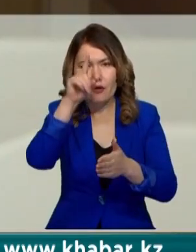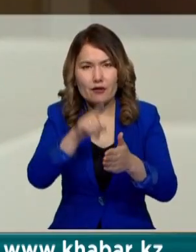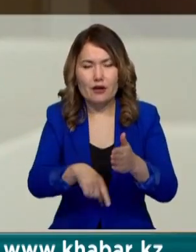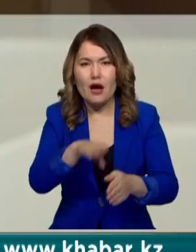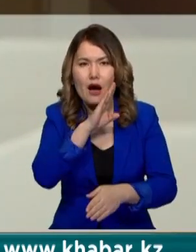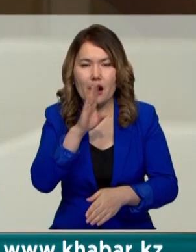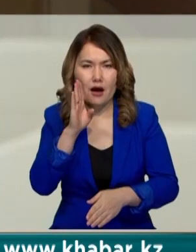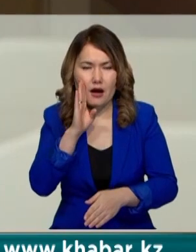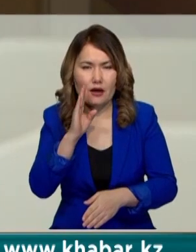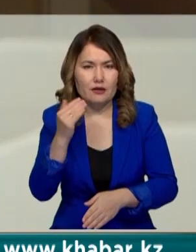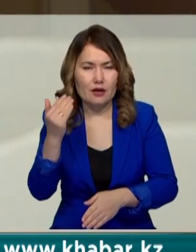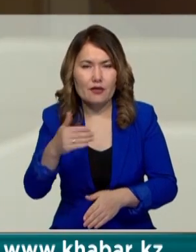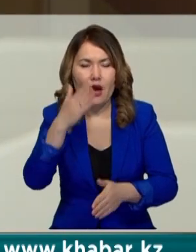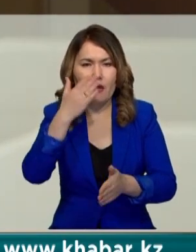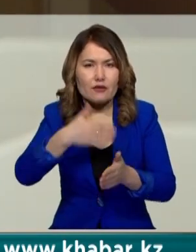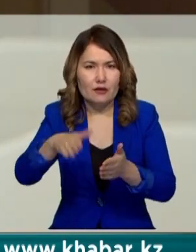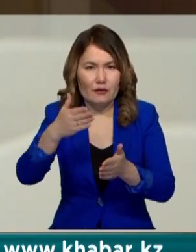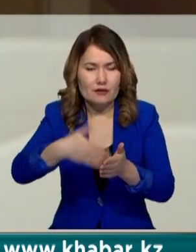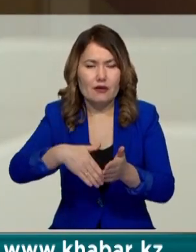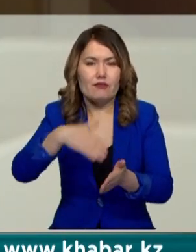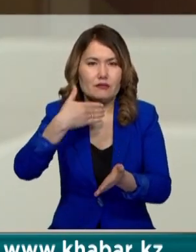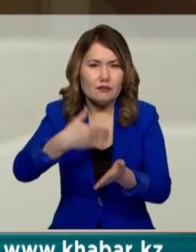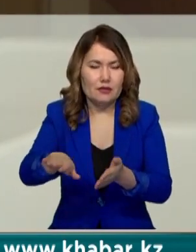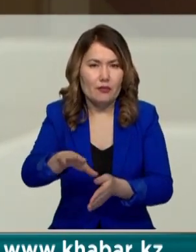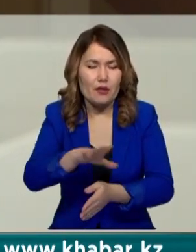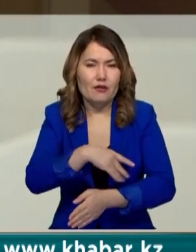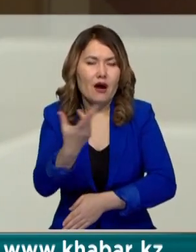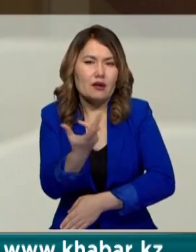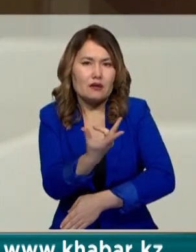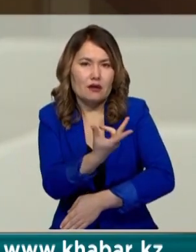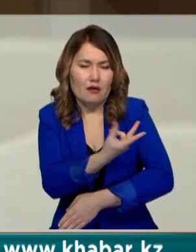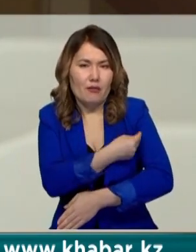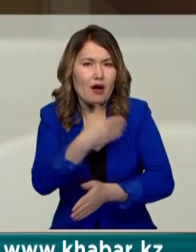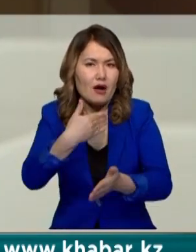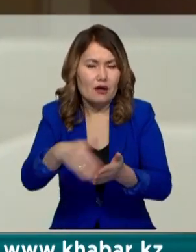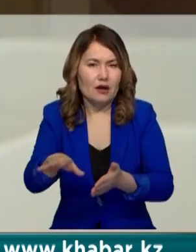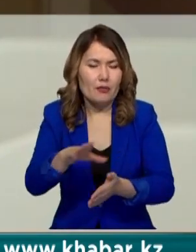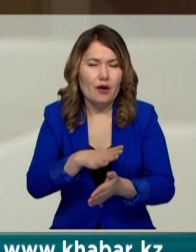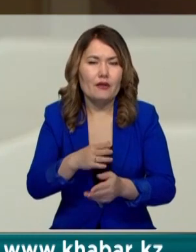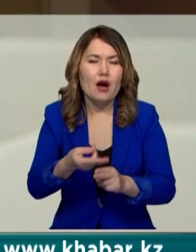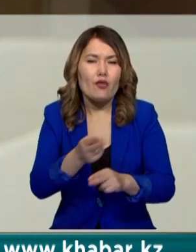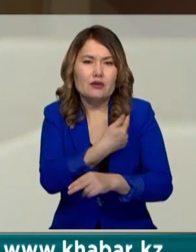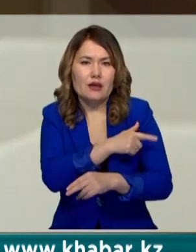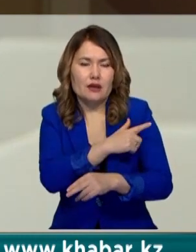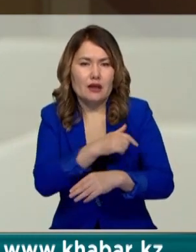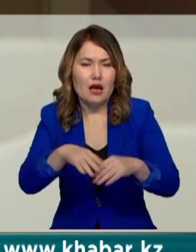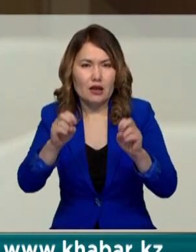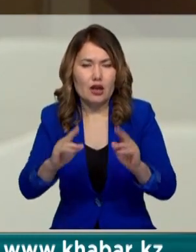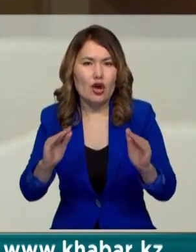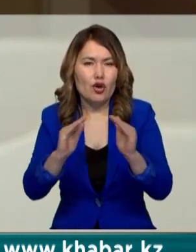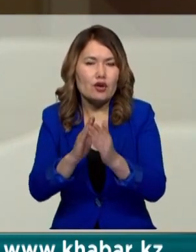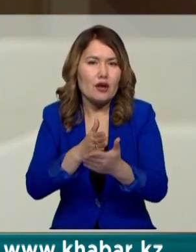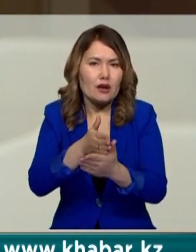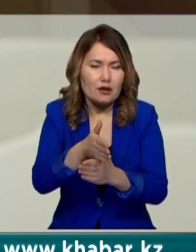ата-аналар мүлдем бас тартатын екпеден, біздің дәрігерлермен сөйлесуден, дәрігерлер үйлеріне барып баланы қараған кезде баланы